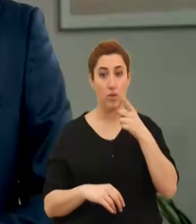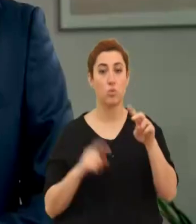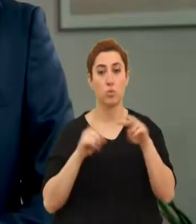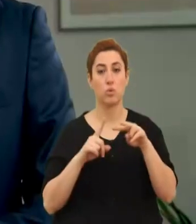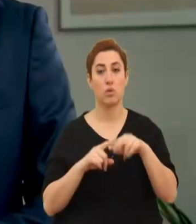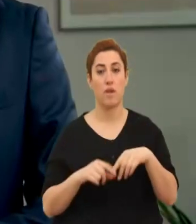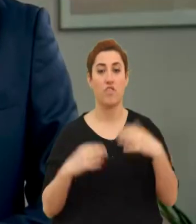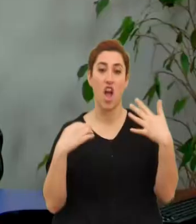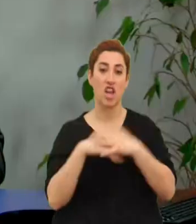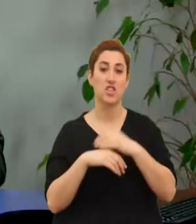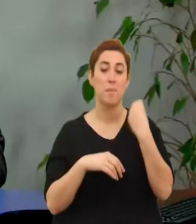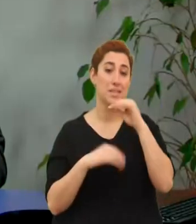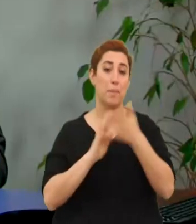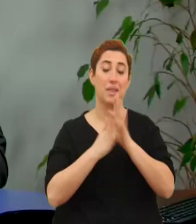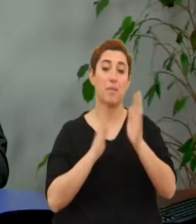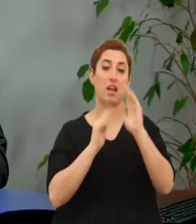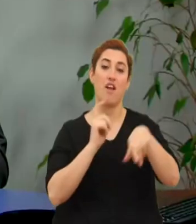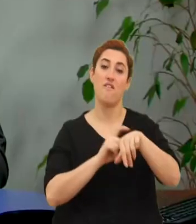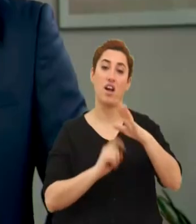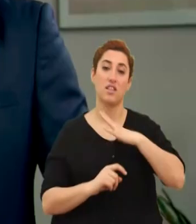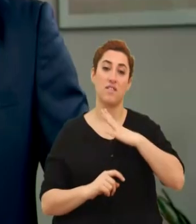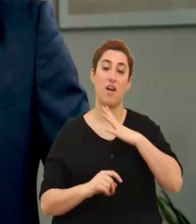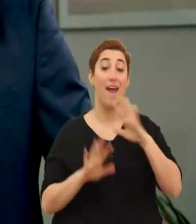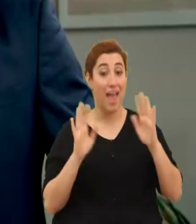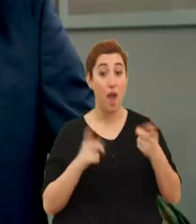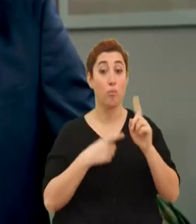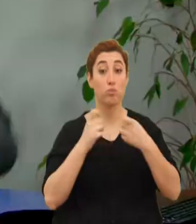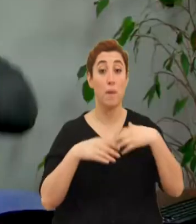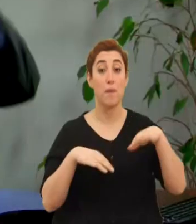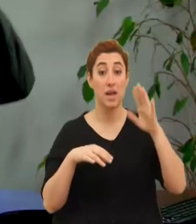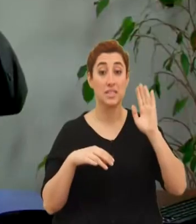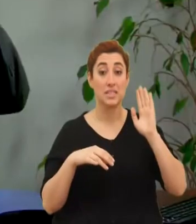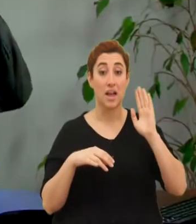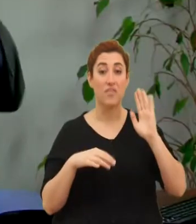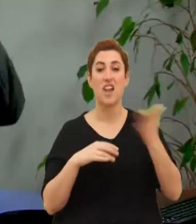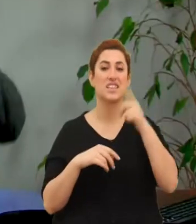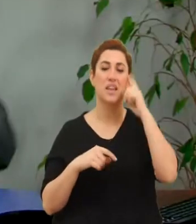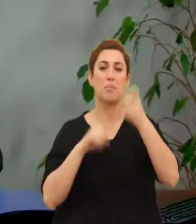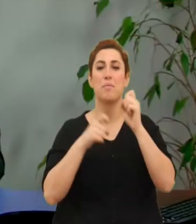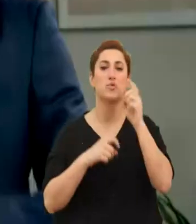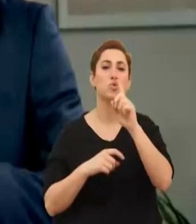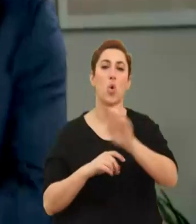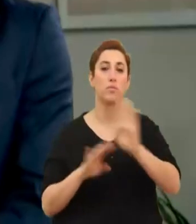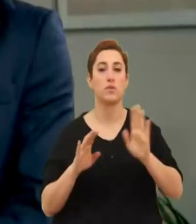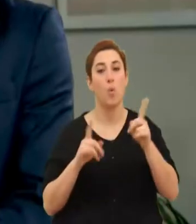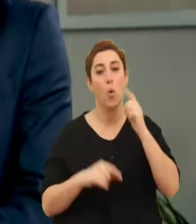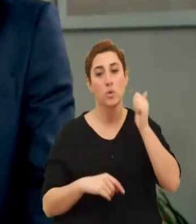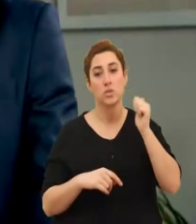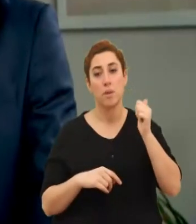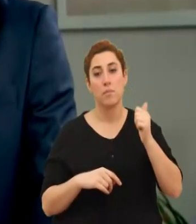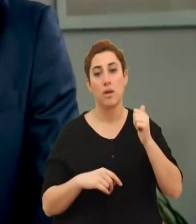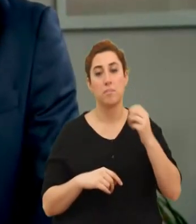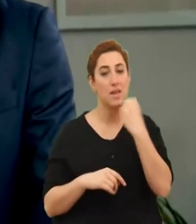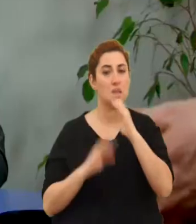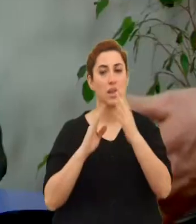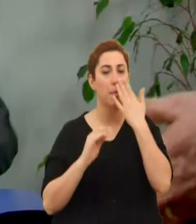Nurhan. Akşam mesai bitimine kadar vaktim var. Eğer bulamazsan artık sana bilmece yok. O zaman